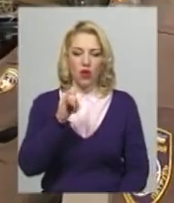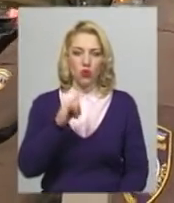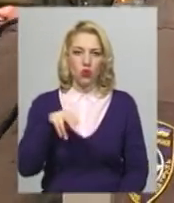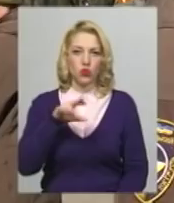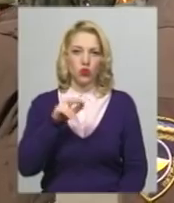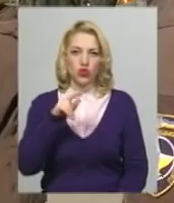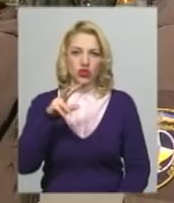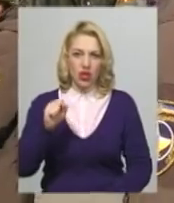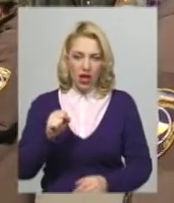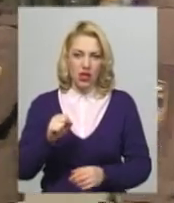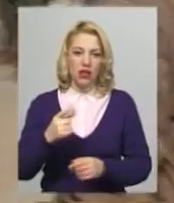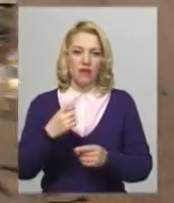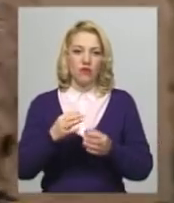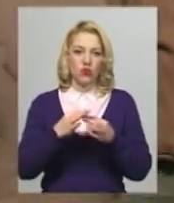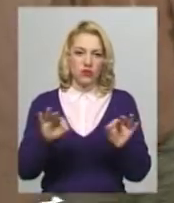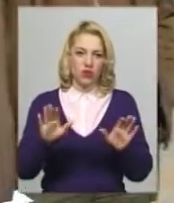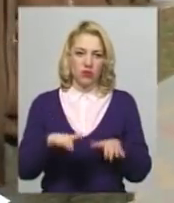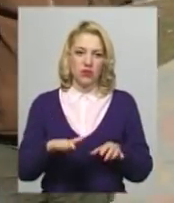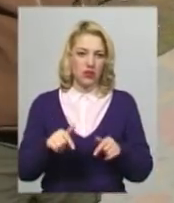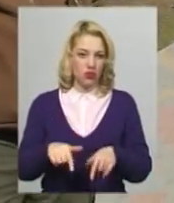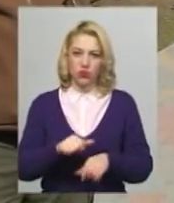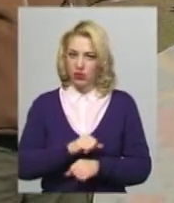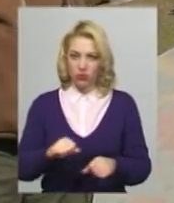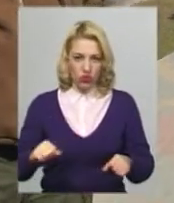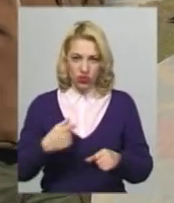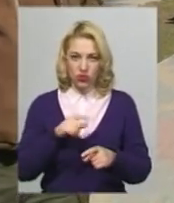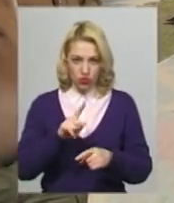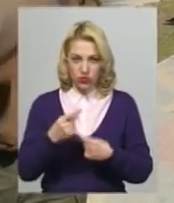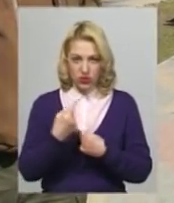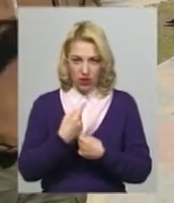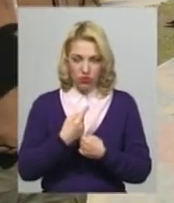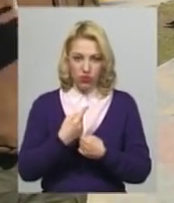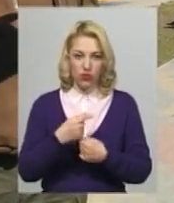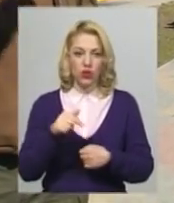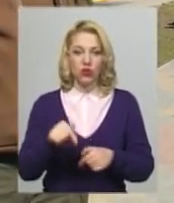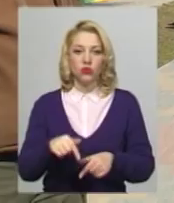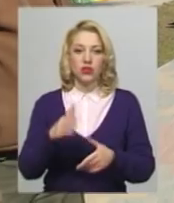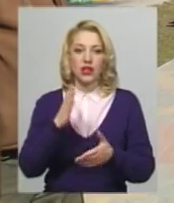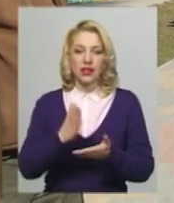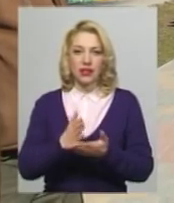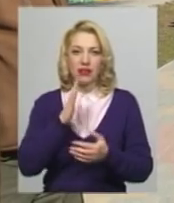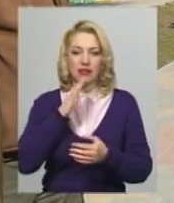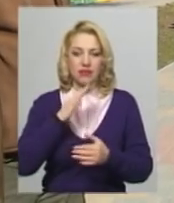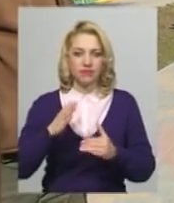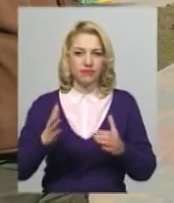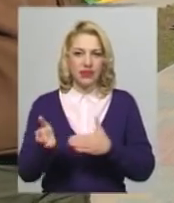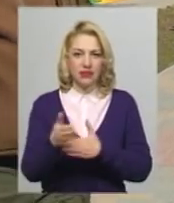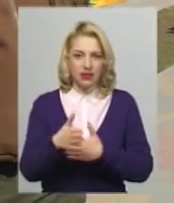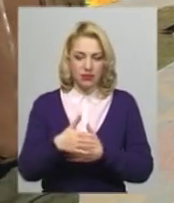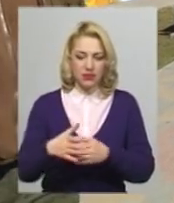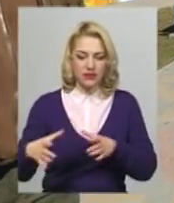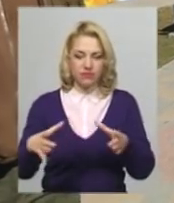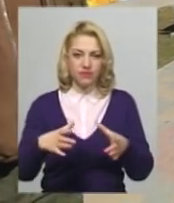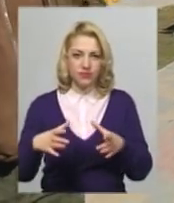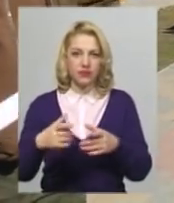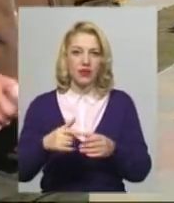дозволених місцях. А дозволено, що тут вже не є, не? Уже. Тут встановлено нерестовище, починаючи звідси.